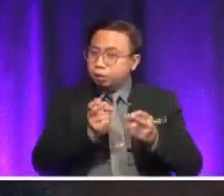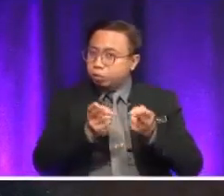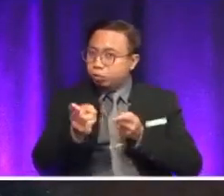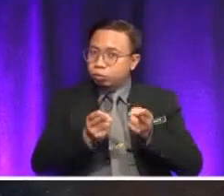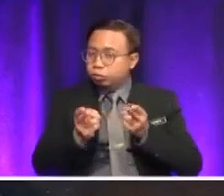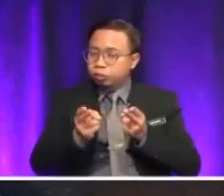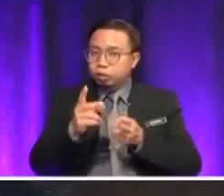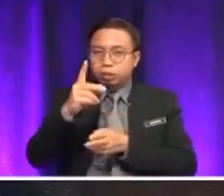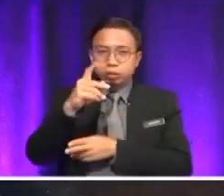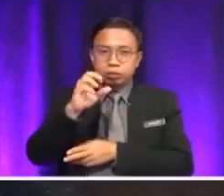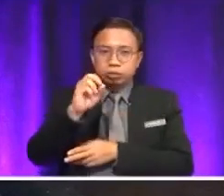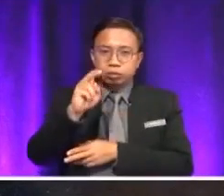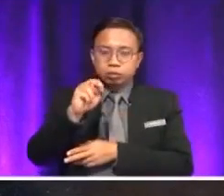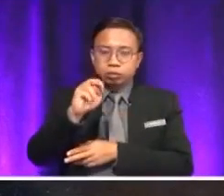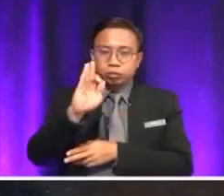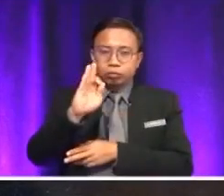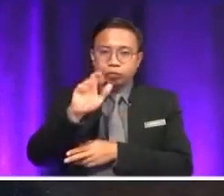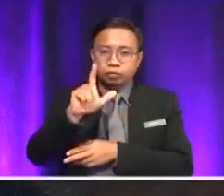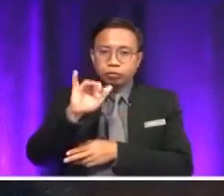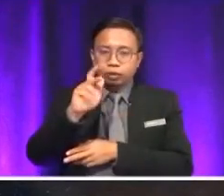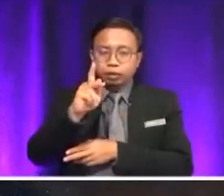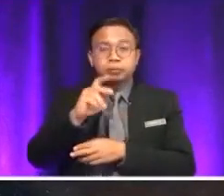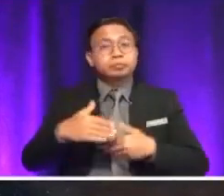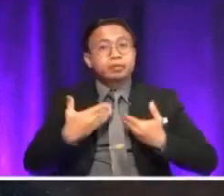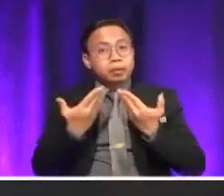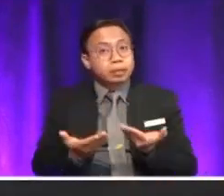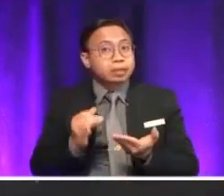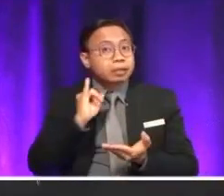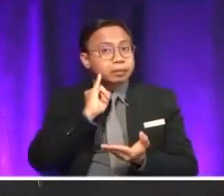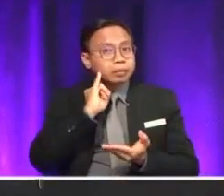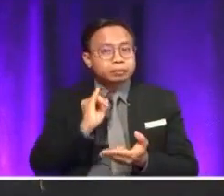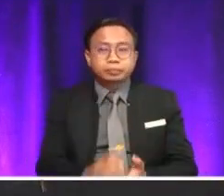menguruskan konflik? Bagaimana Iman?